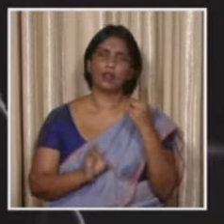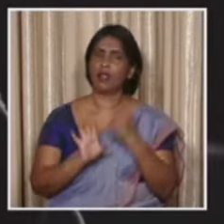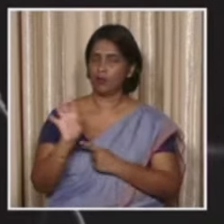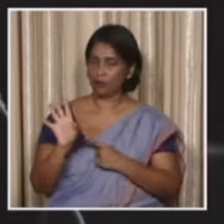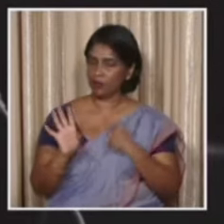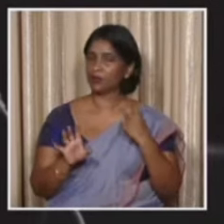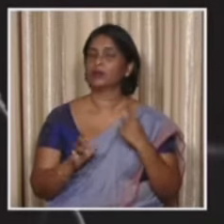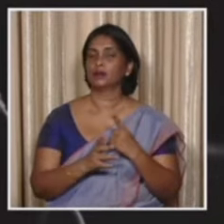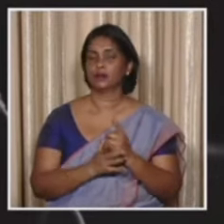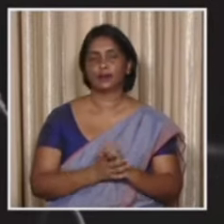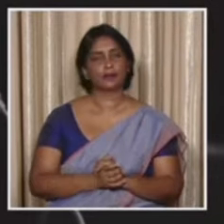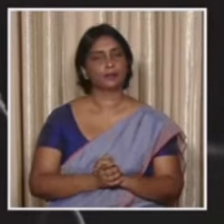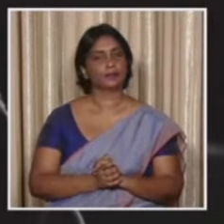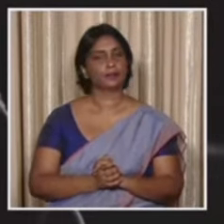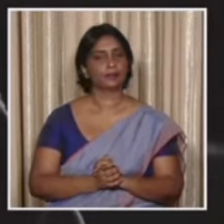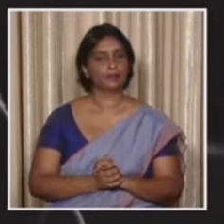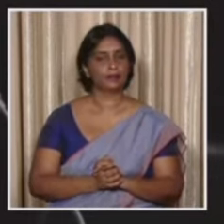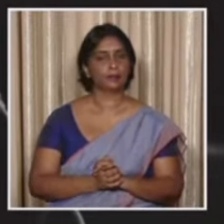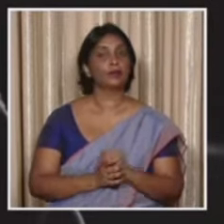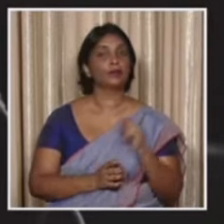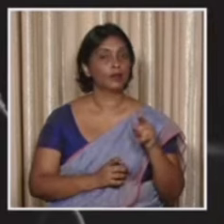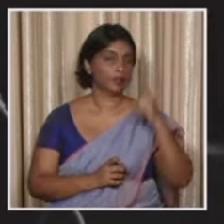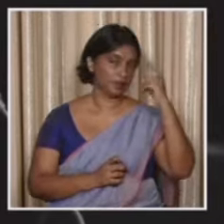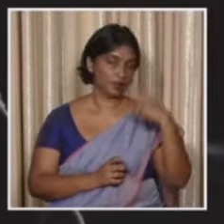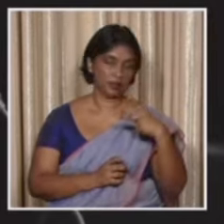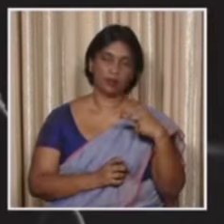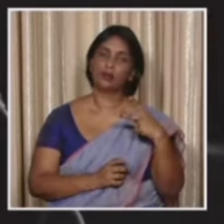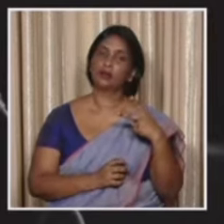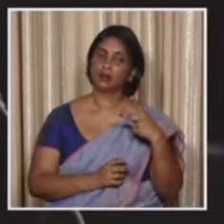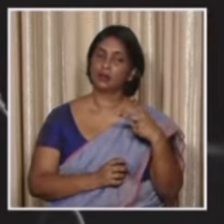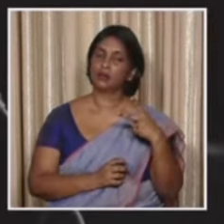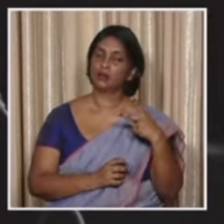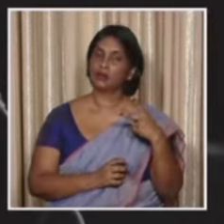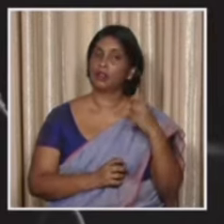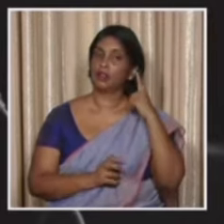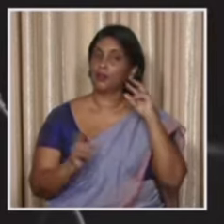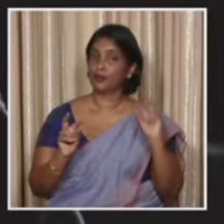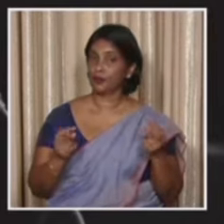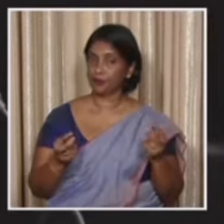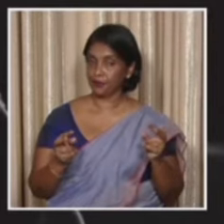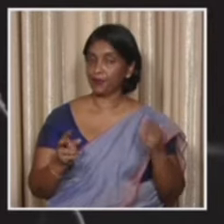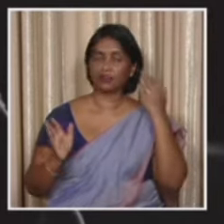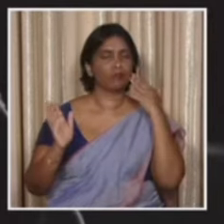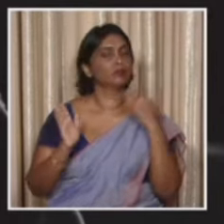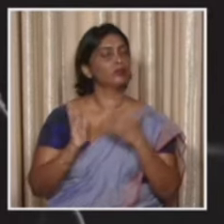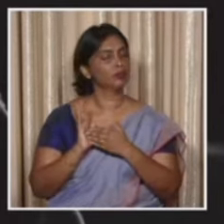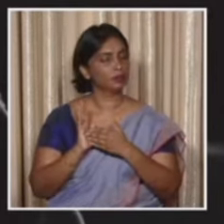டிப்யூட் தபால் தொலைத்தொடர்புகள் பிரதியமைச்சராக, அதற்கு பிறகு 2004